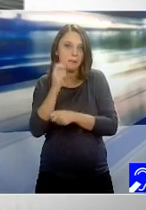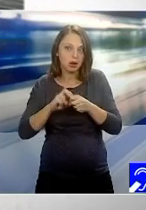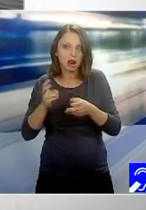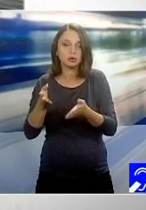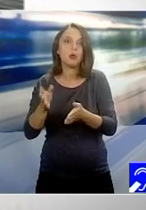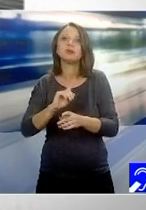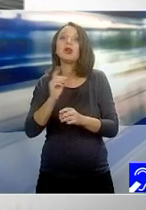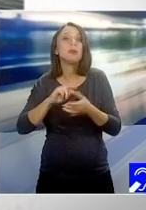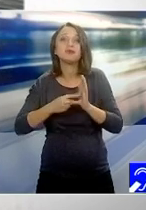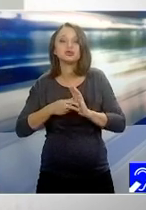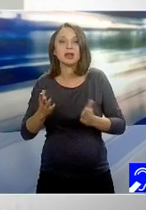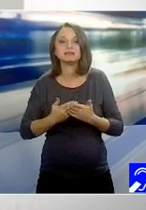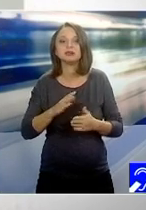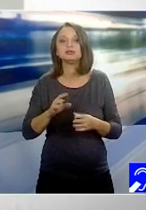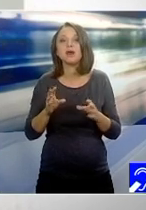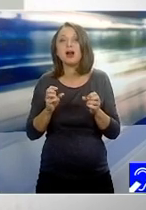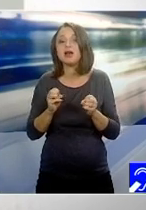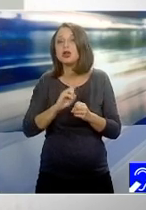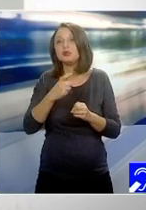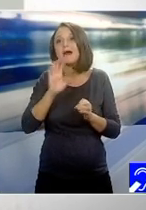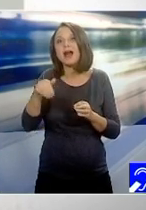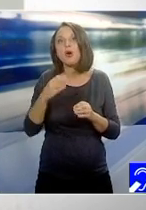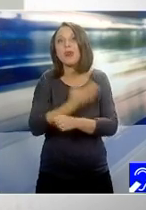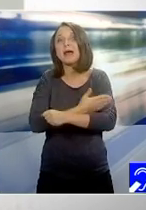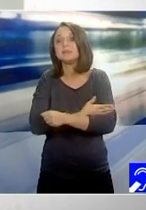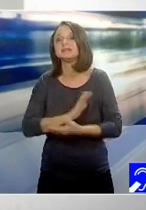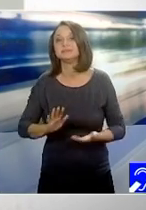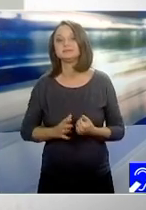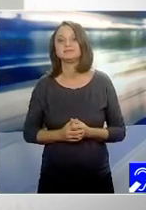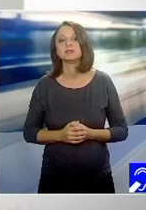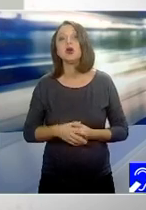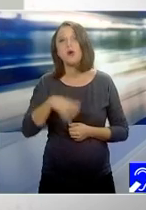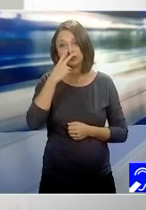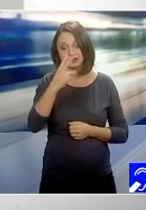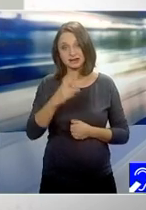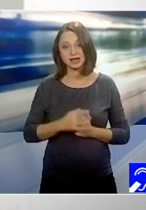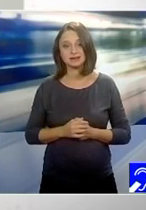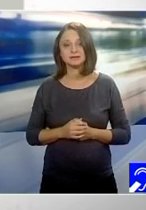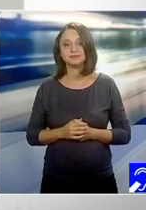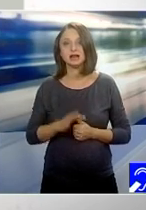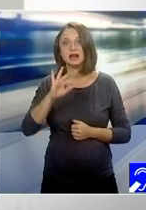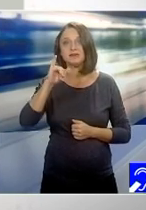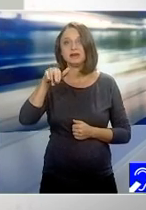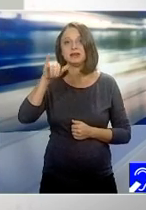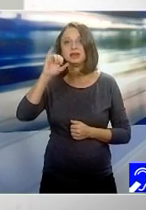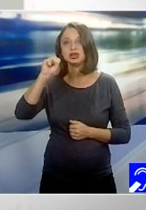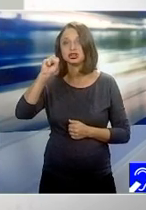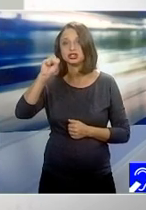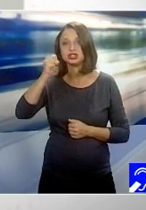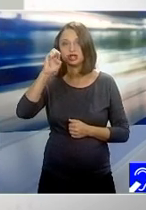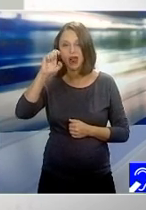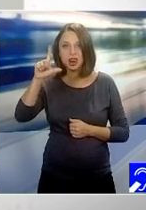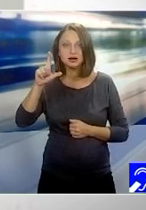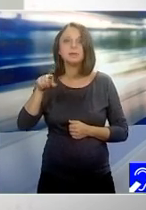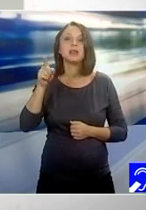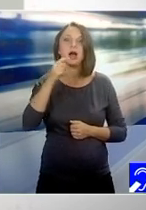încet s-au luat măsuri și să iau măsuri destul de drastice împotriva lor. Și o să vedeți că o să răspund. Ați văzut problema de la Finișel. A fost un material făcut de